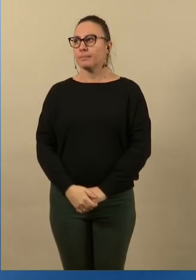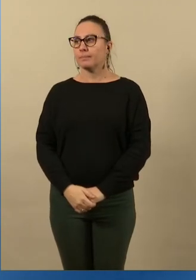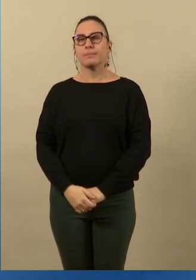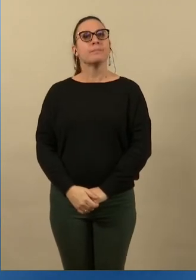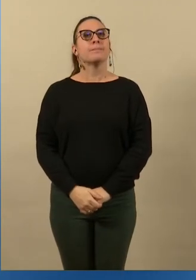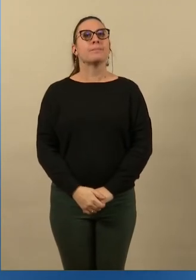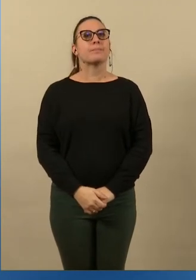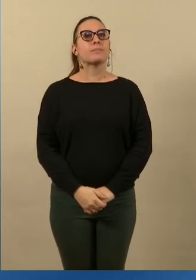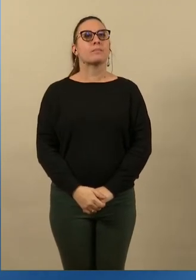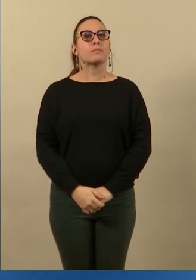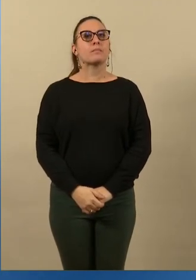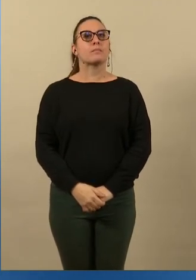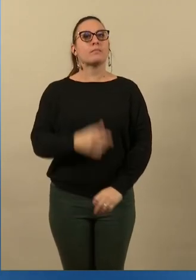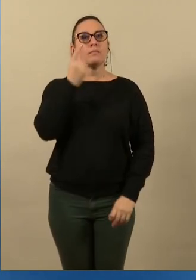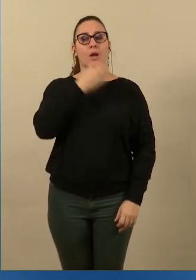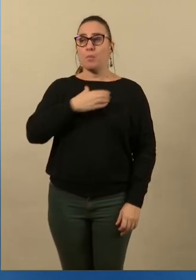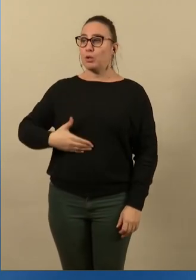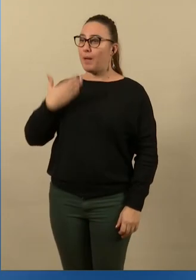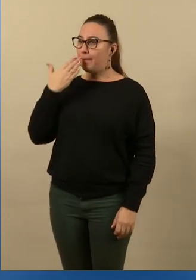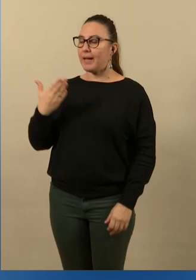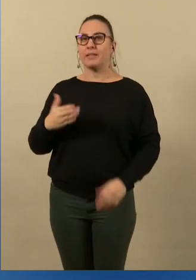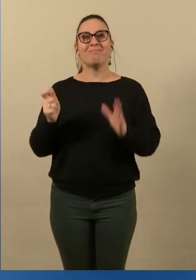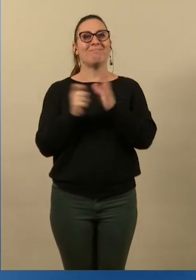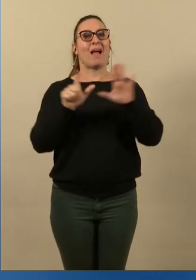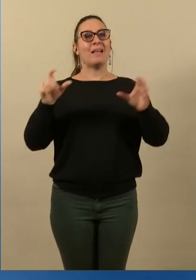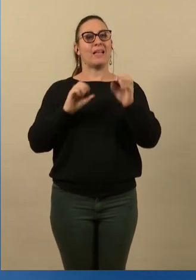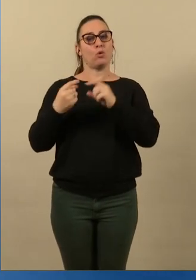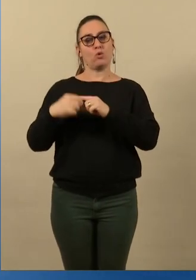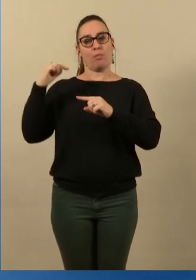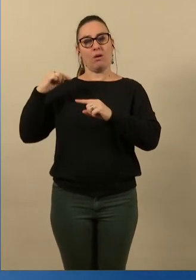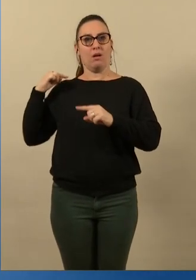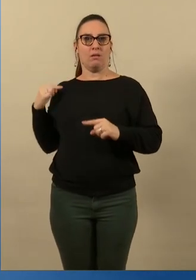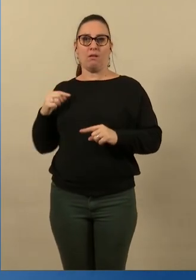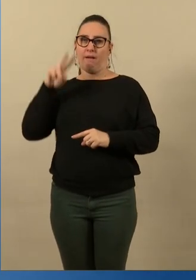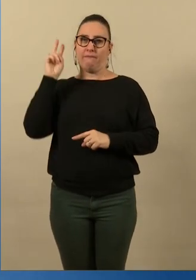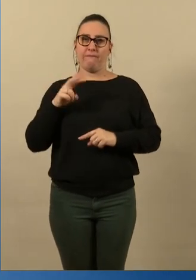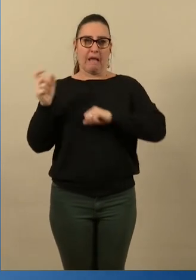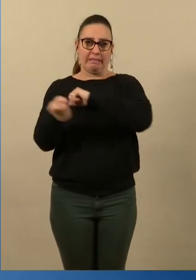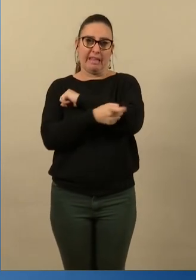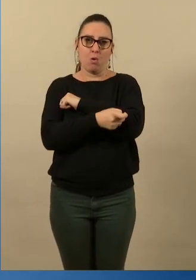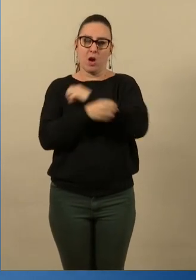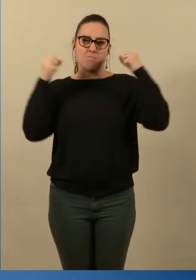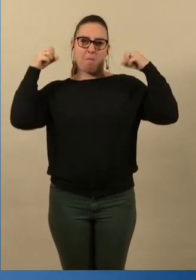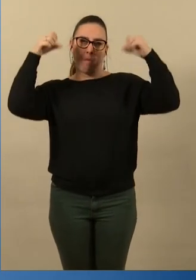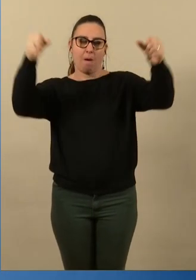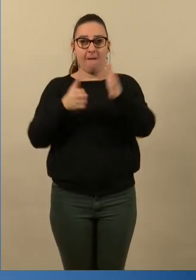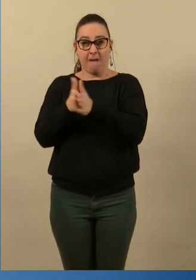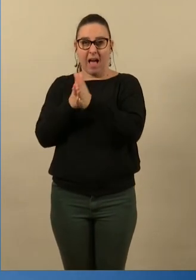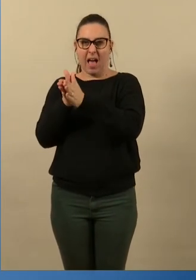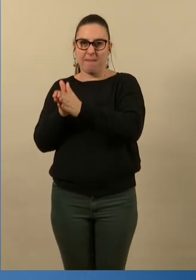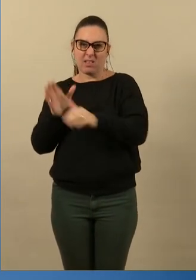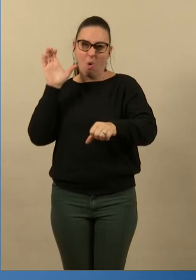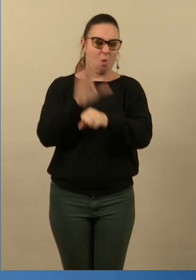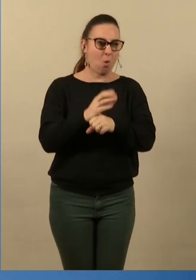présente merci Monsieur le Maire le 7 octobre dernier une série d'attaques terroristes coordonné par le Hamas contre des civils